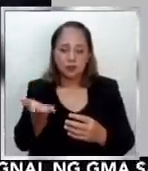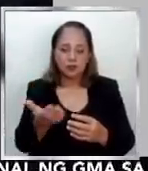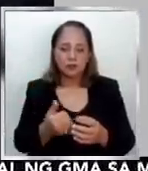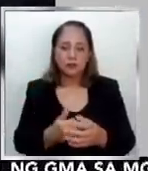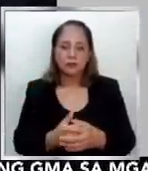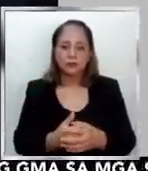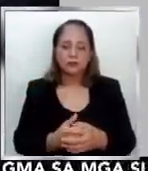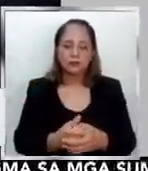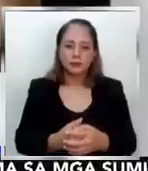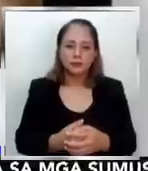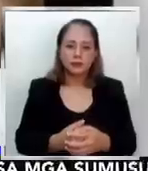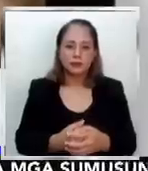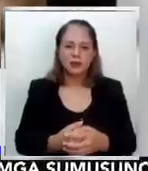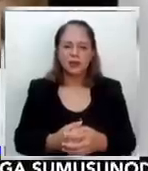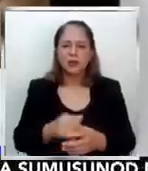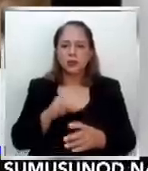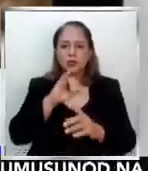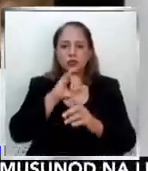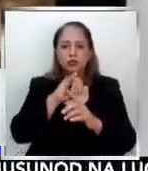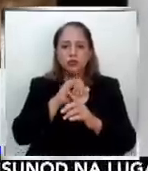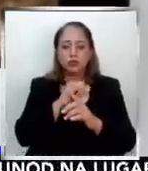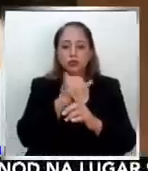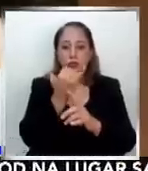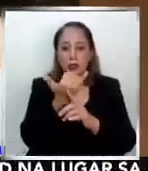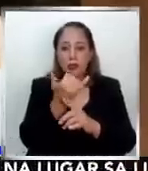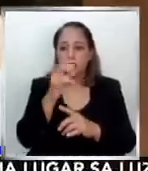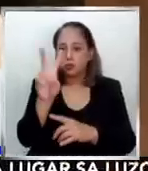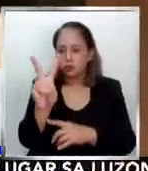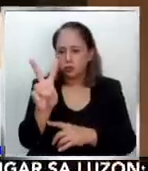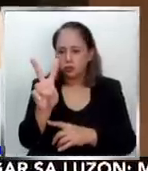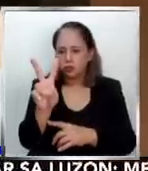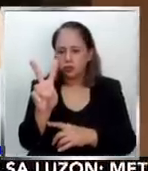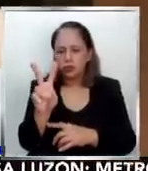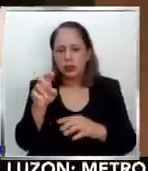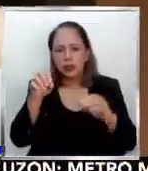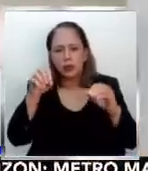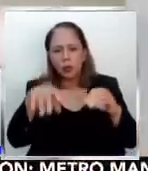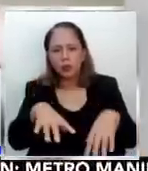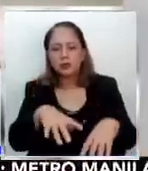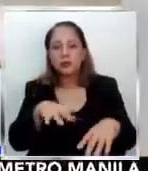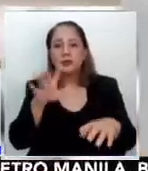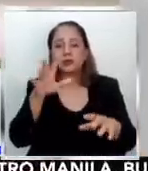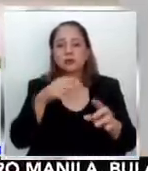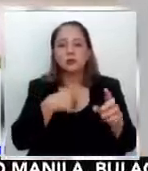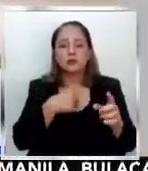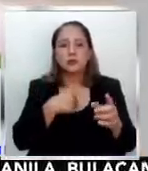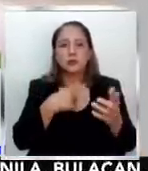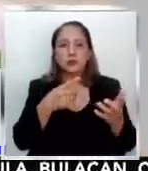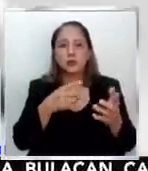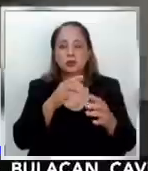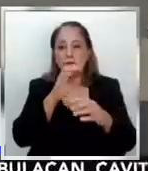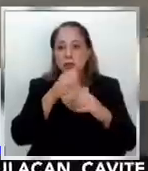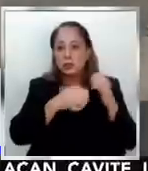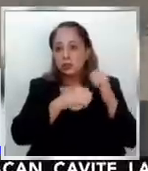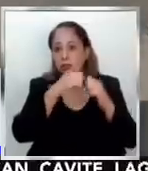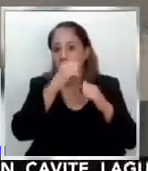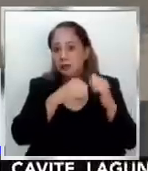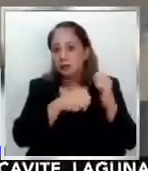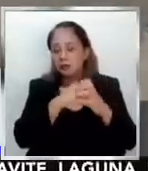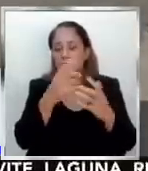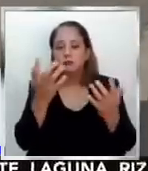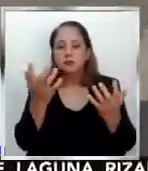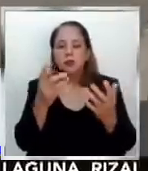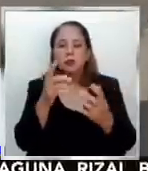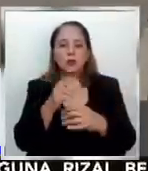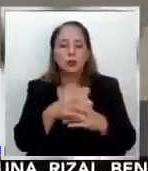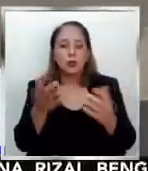A 2 ng Hulyo, nawala ang 24 anyos na industrial engineer na si Princess Dayan Dayor, residente ng